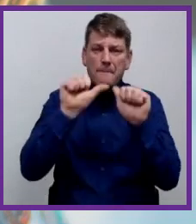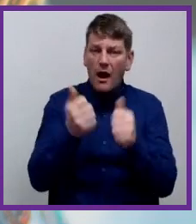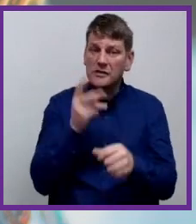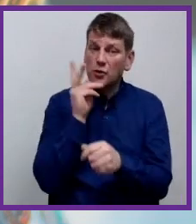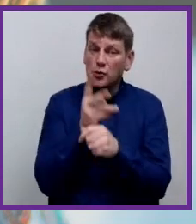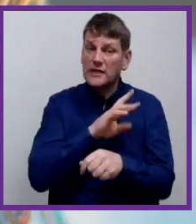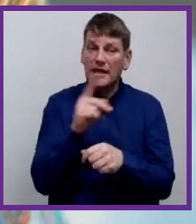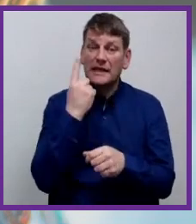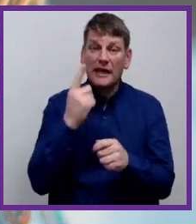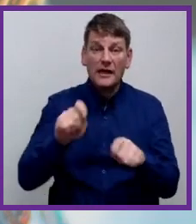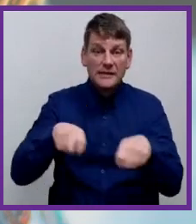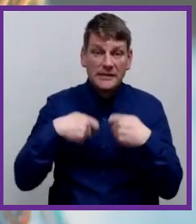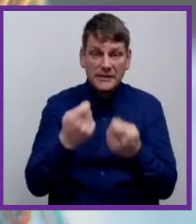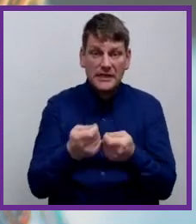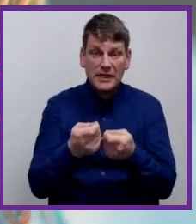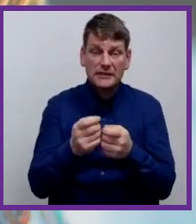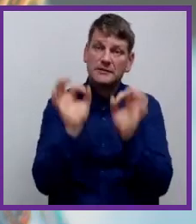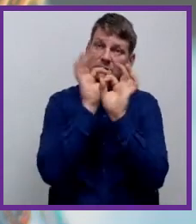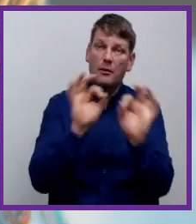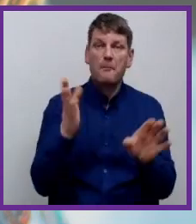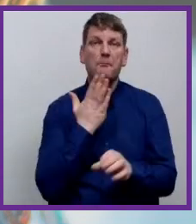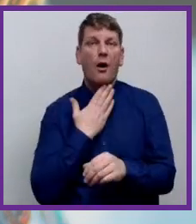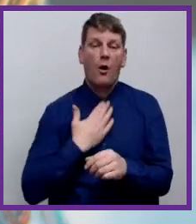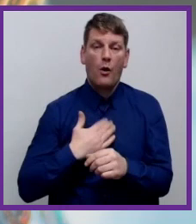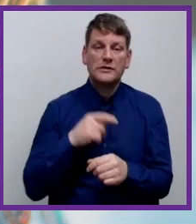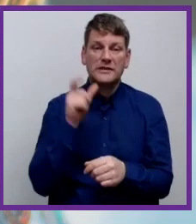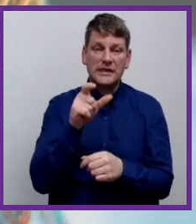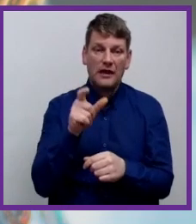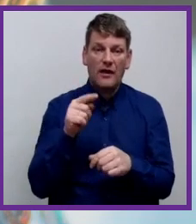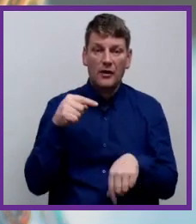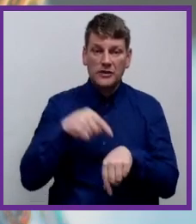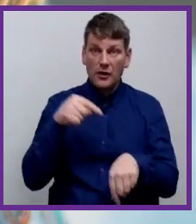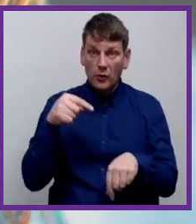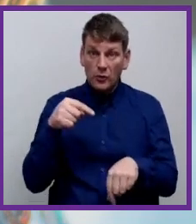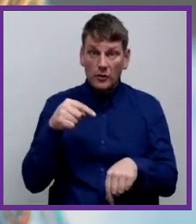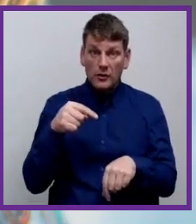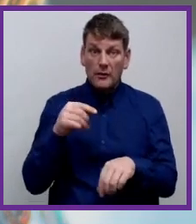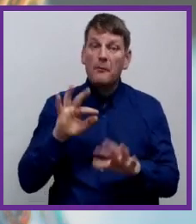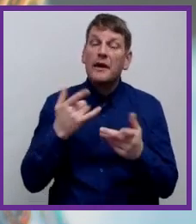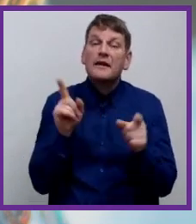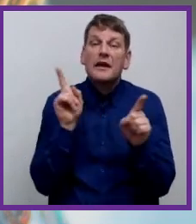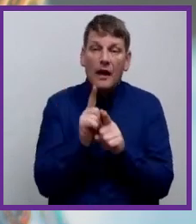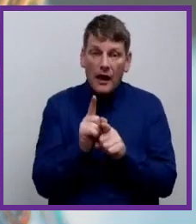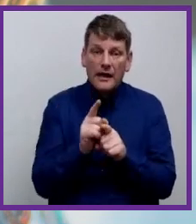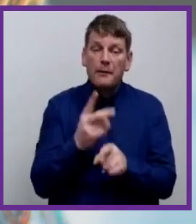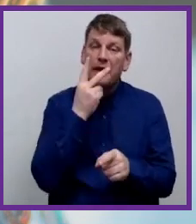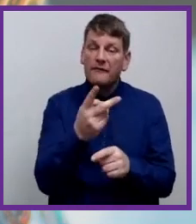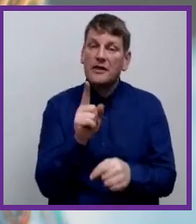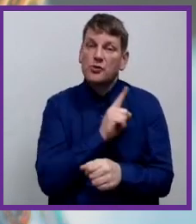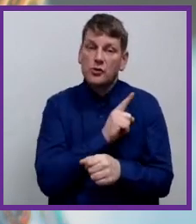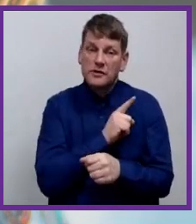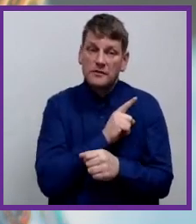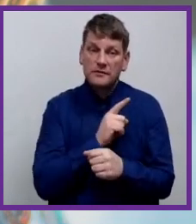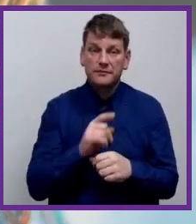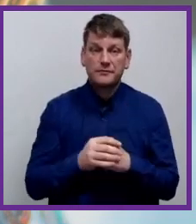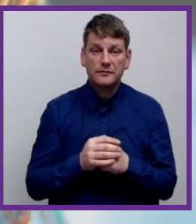ir neviens sniegt estētisku baudu cilvēku maņu orgāniem, bet arī pievērst uzmanību